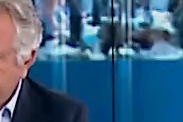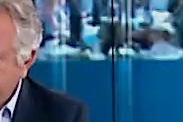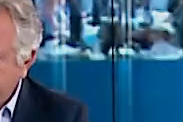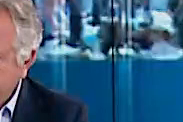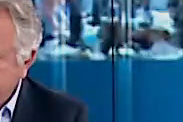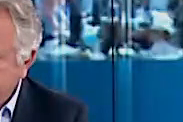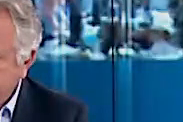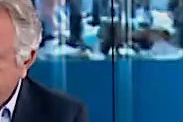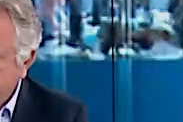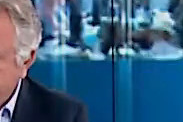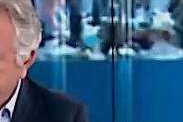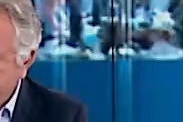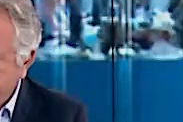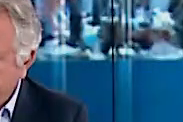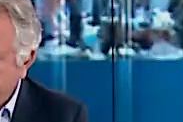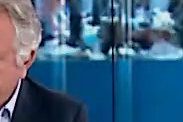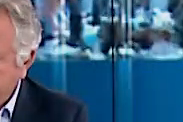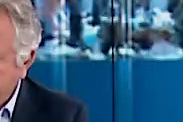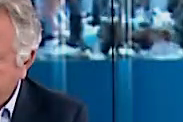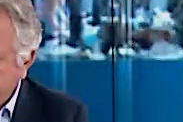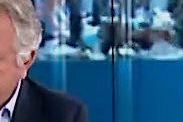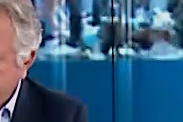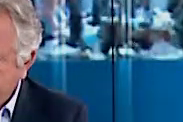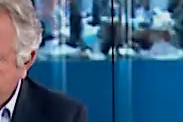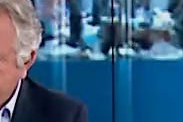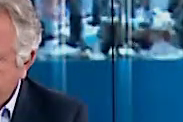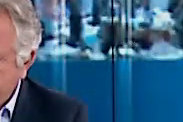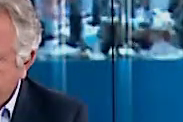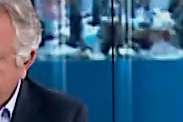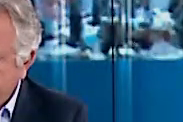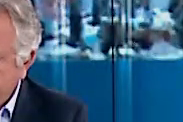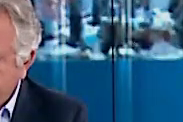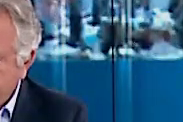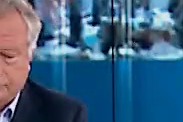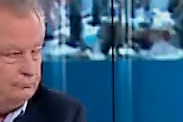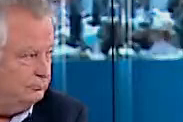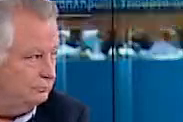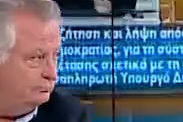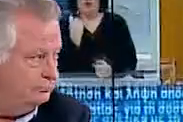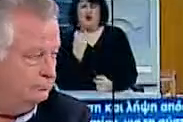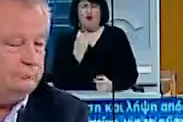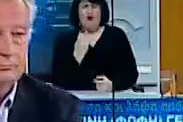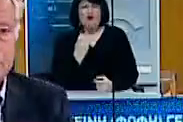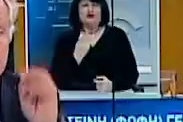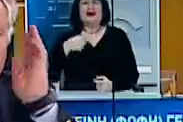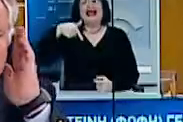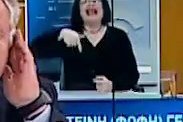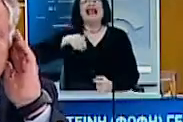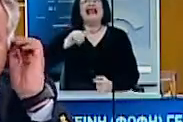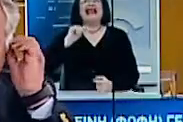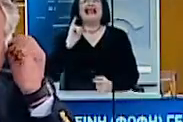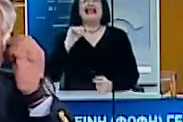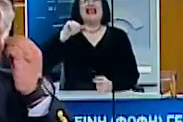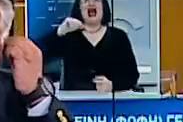χώρος. Αν θέλετε να προχωρήσουμε λίγο παρακάτω, βλέπετε πώς αντιμετωπίζουμε. Να σας ρωτήσω κάτι. Δημοσιονομικός χώρος να προχωρήσουμε, αλλά με συγχωρείτε,